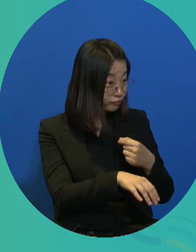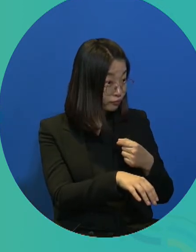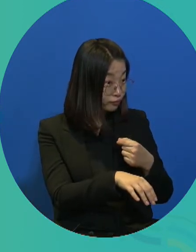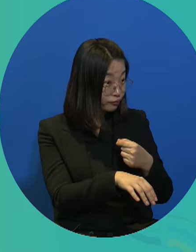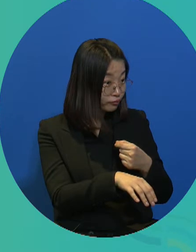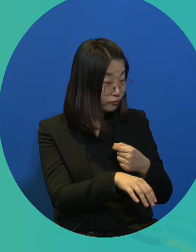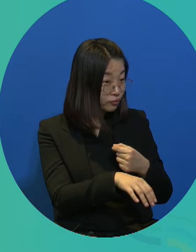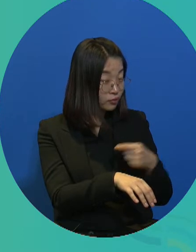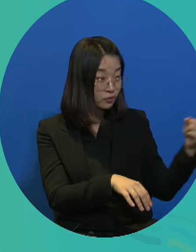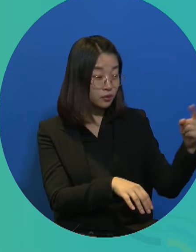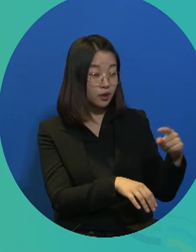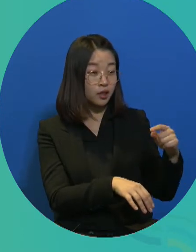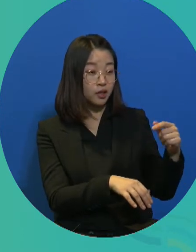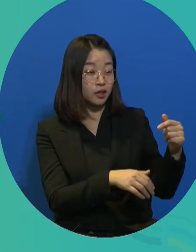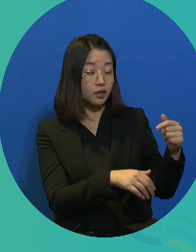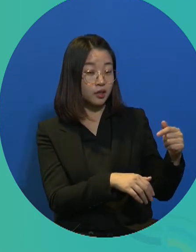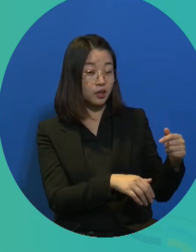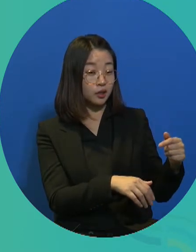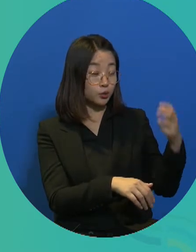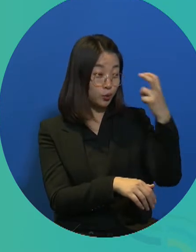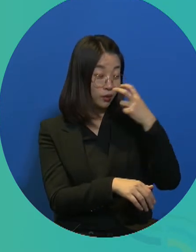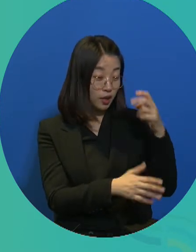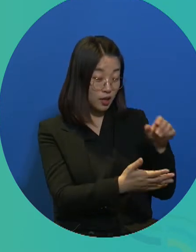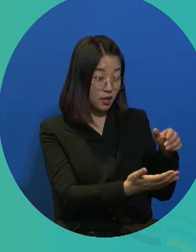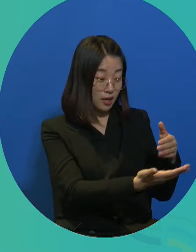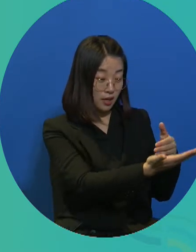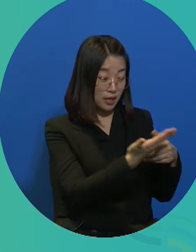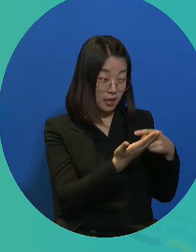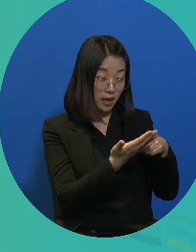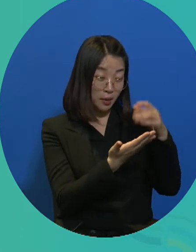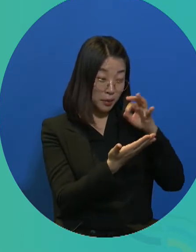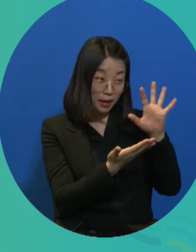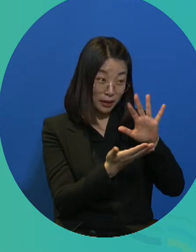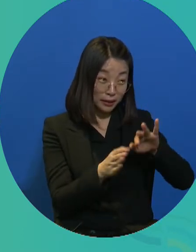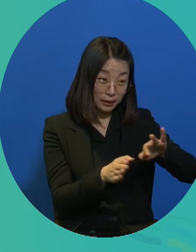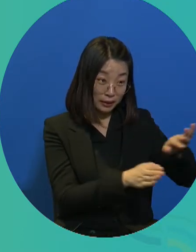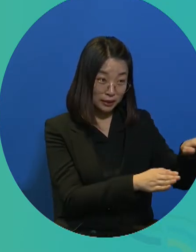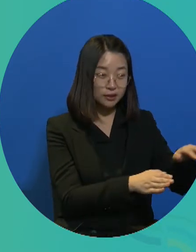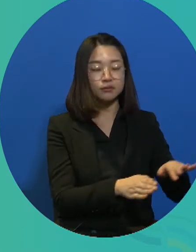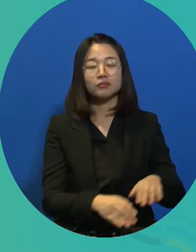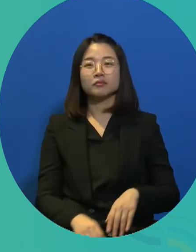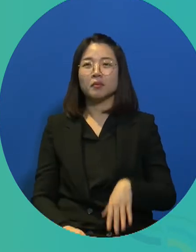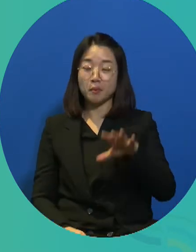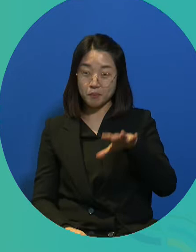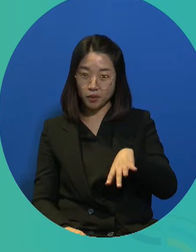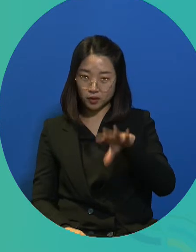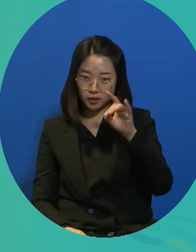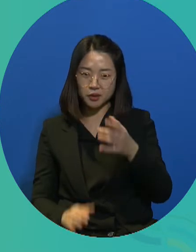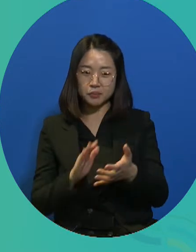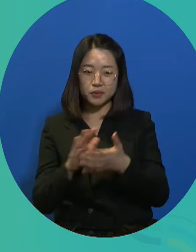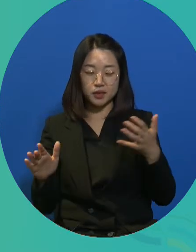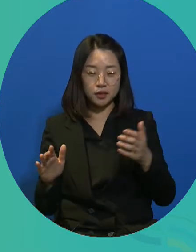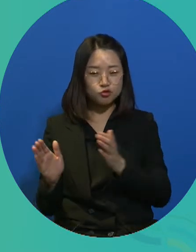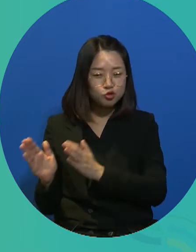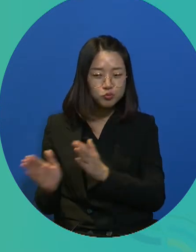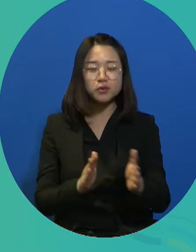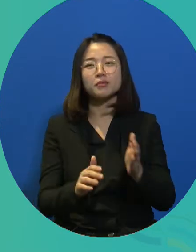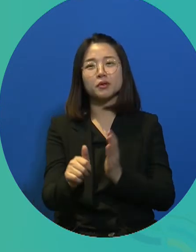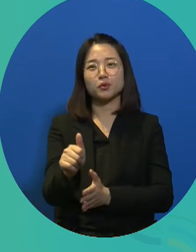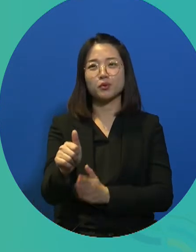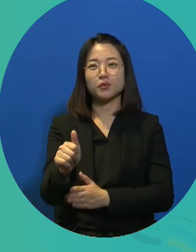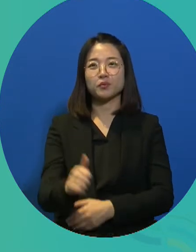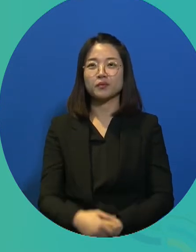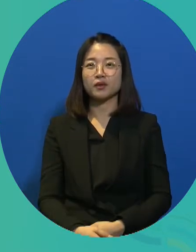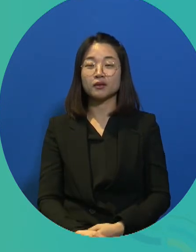실추시키거나 축소하거나 왜곡하거나 하는 그런 노력을 펼칠 수 있기 때문에 관련해서 먼저 사전에 대응을 해야 될 수 있겠고